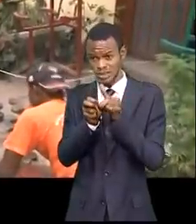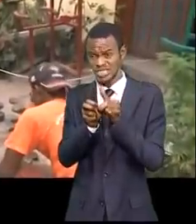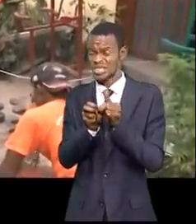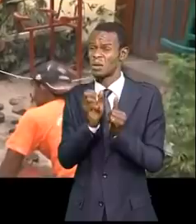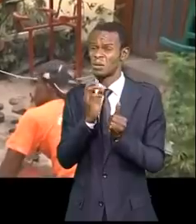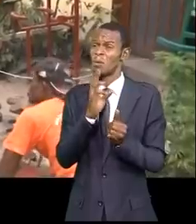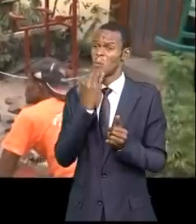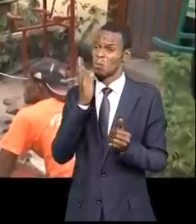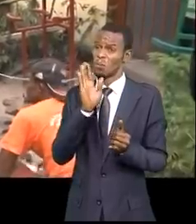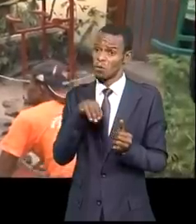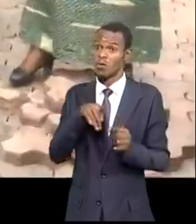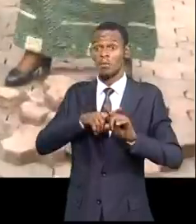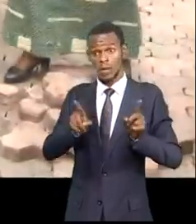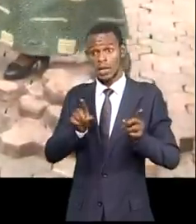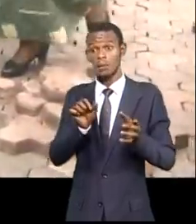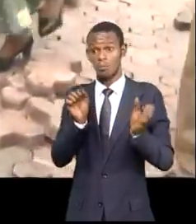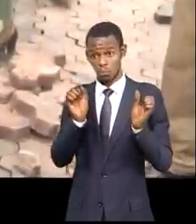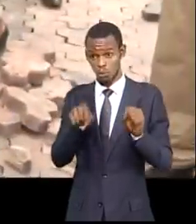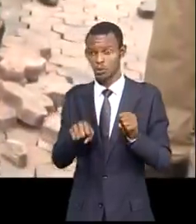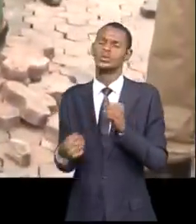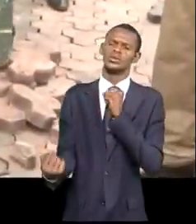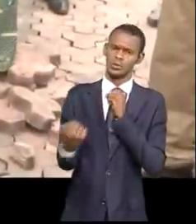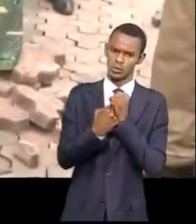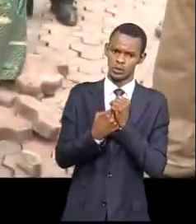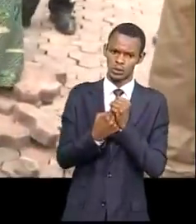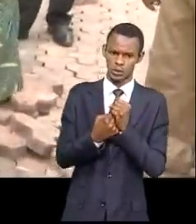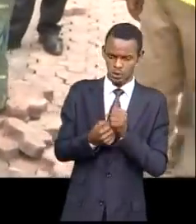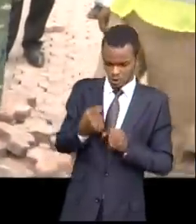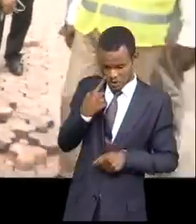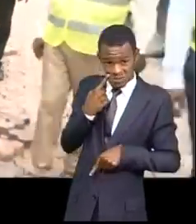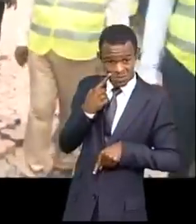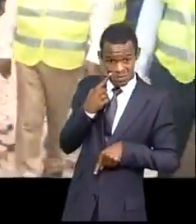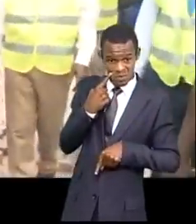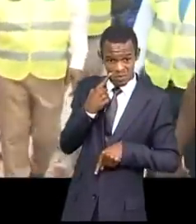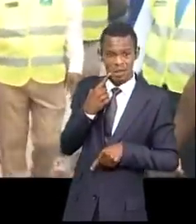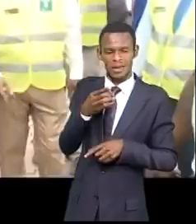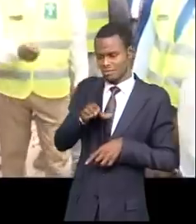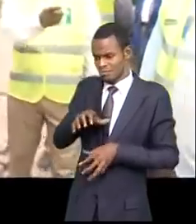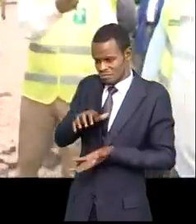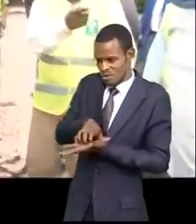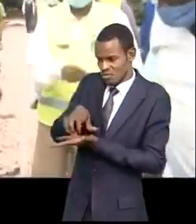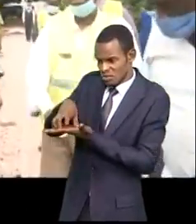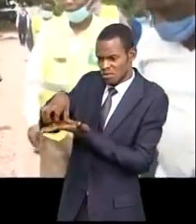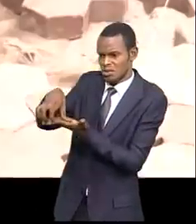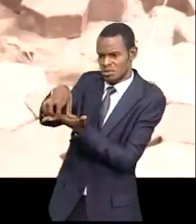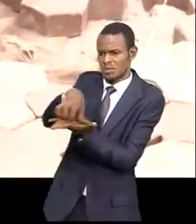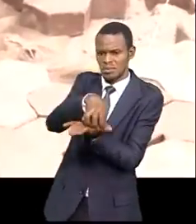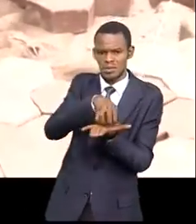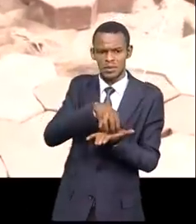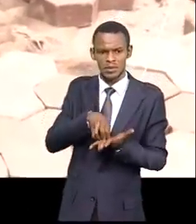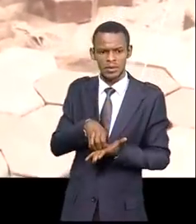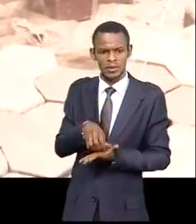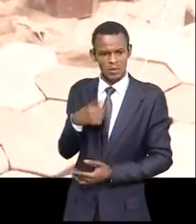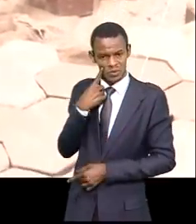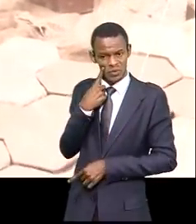nous venons de constater qu'ici les déchets plastiques ont contribué à fournir des dalles est qu'ils peuvent durer jusqu'à 100